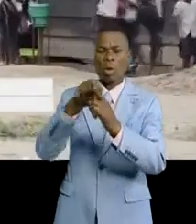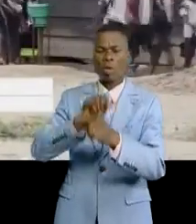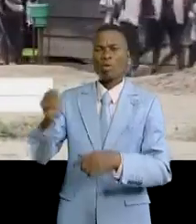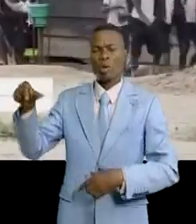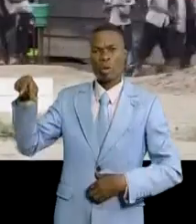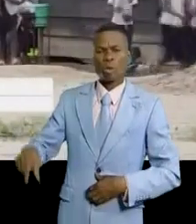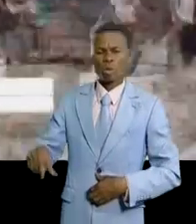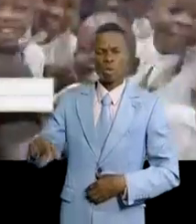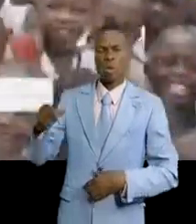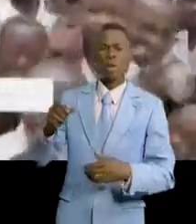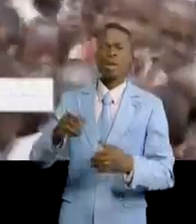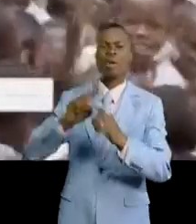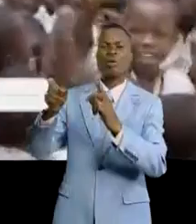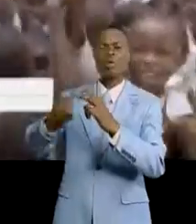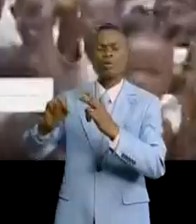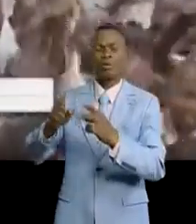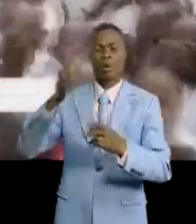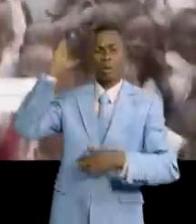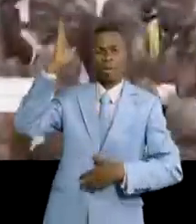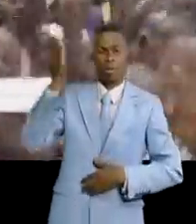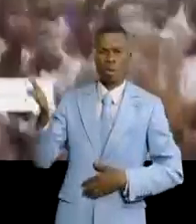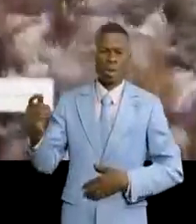encore sous la menace des terroristes.